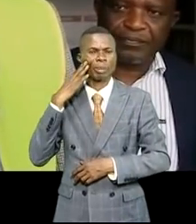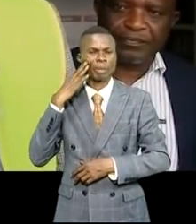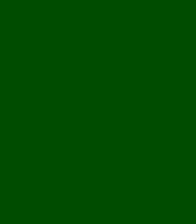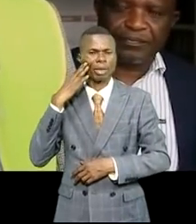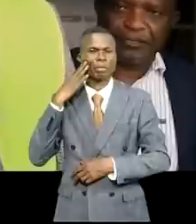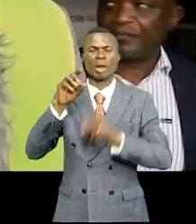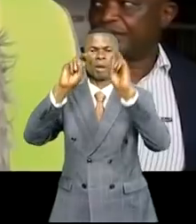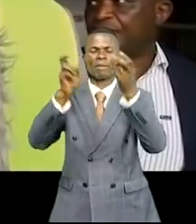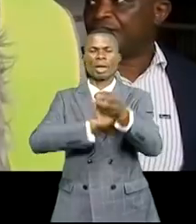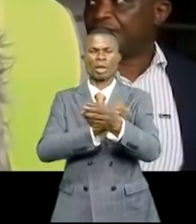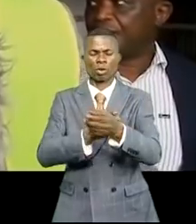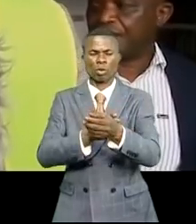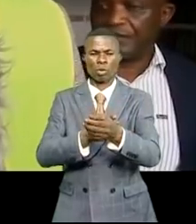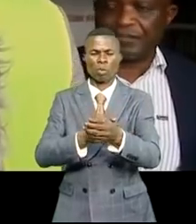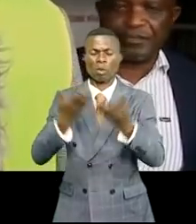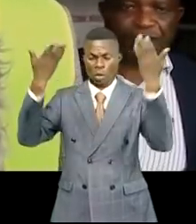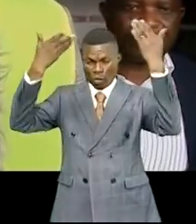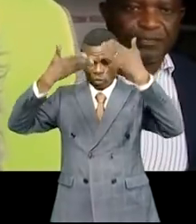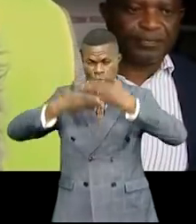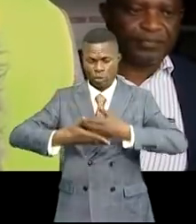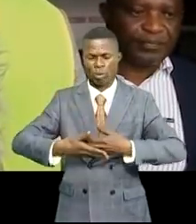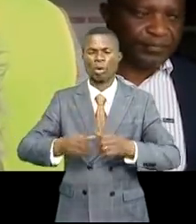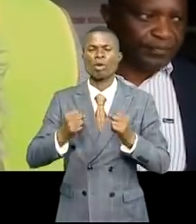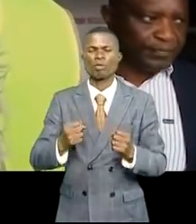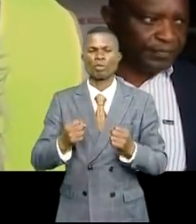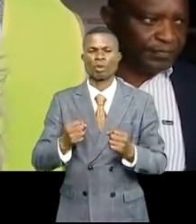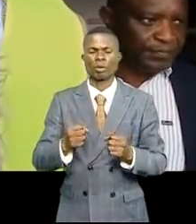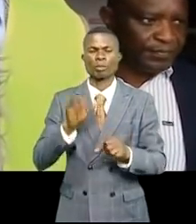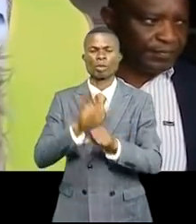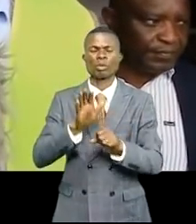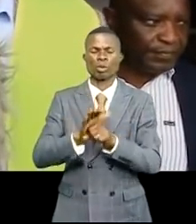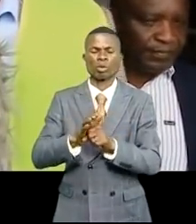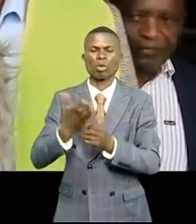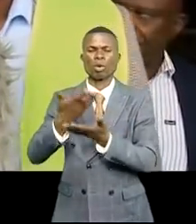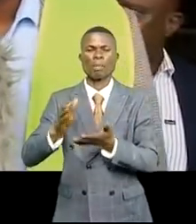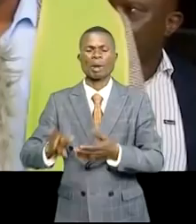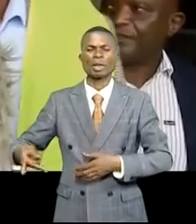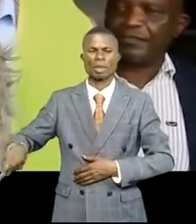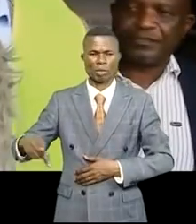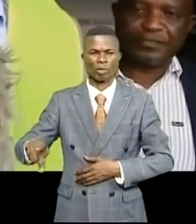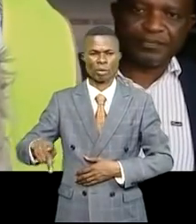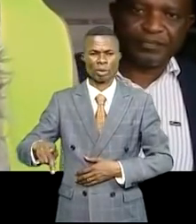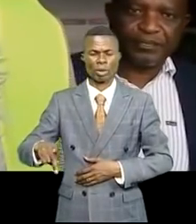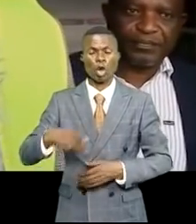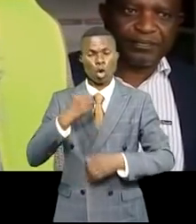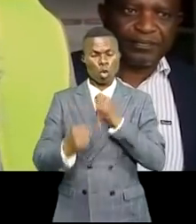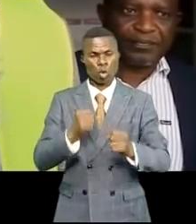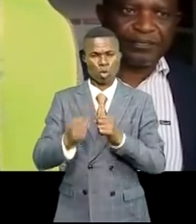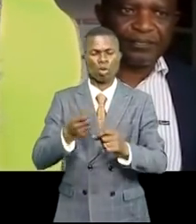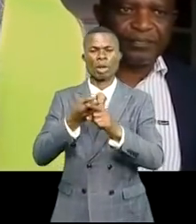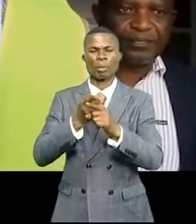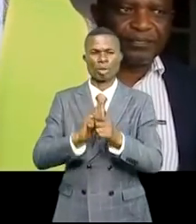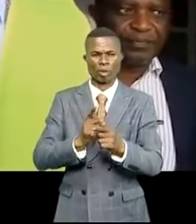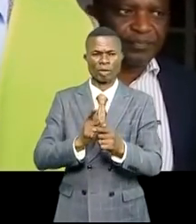dans l'obscurité en partie, en tout cas une grosse partie. Et grâce aux efforts